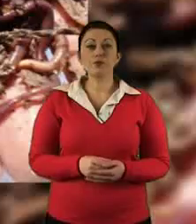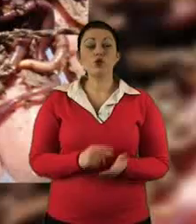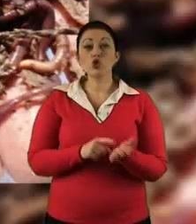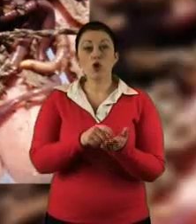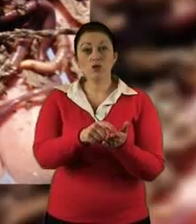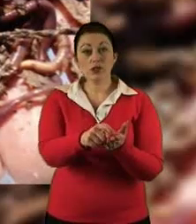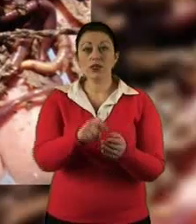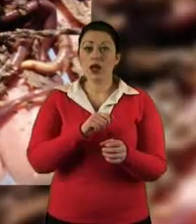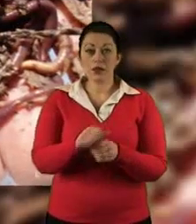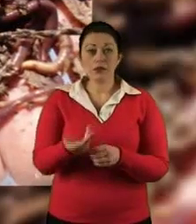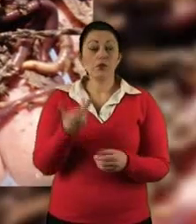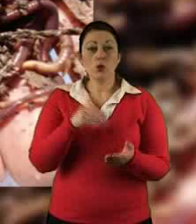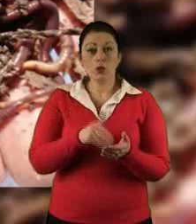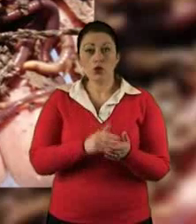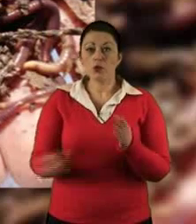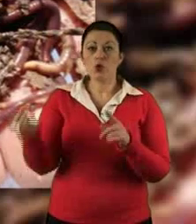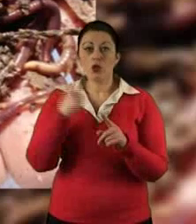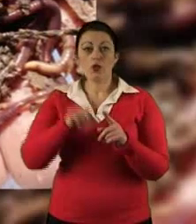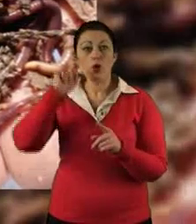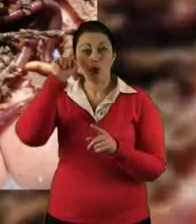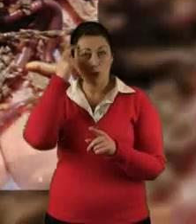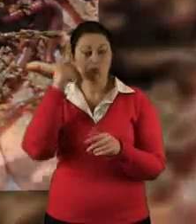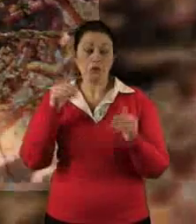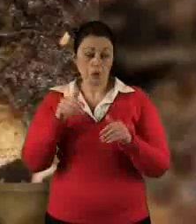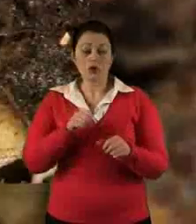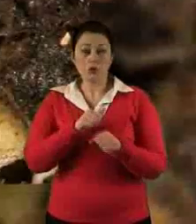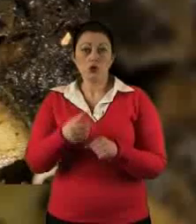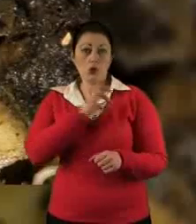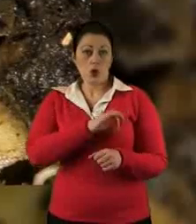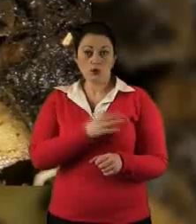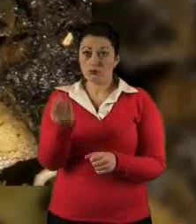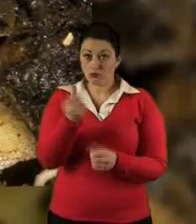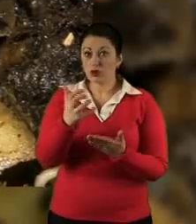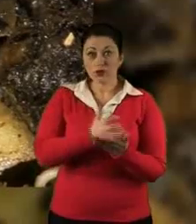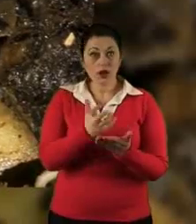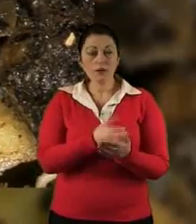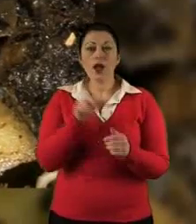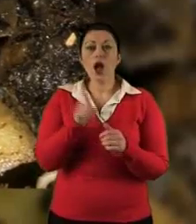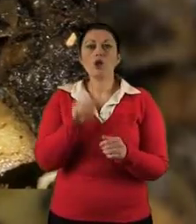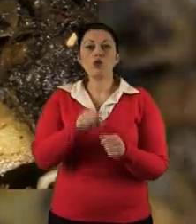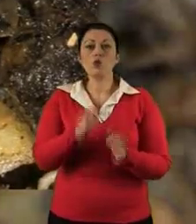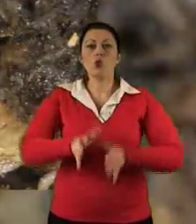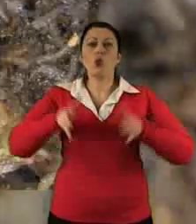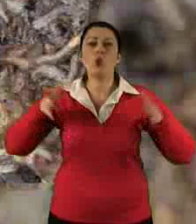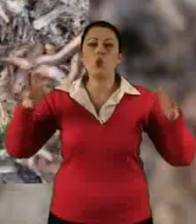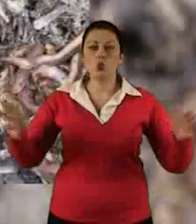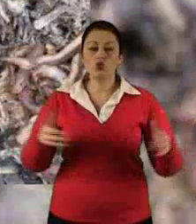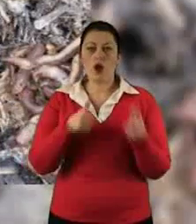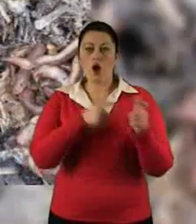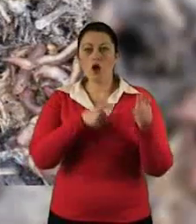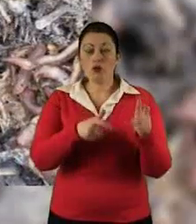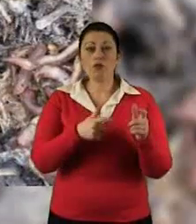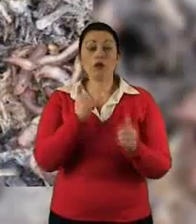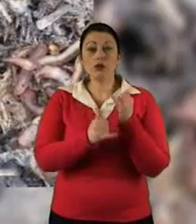pieniędzy. Dżdżownice mogą być nie tylko dodatkiem, ale też głównym źródłem dochodu. Warunek jest jeden. Hodowla musi